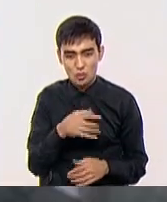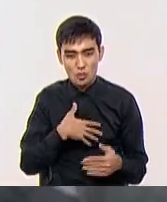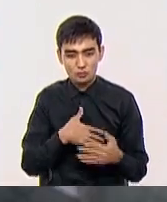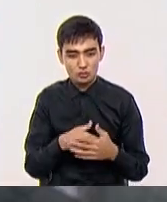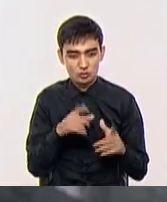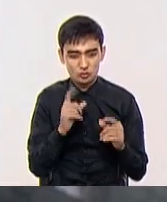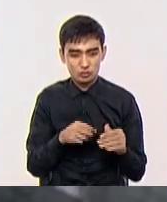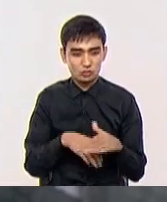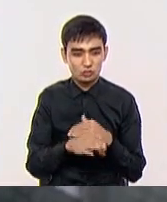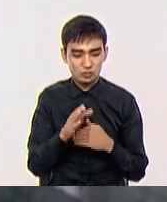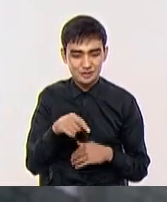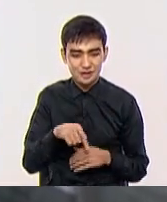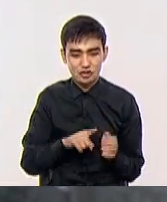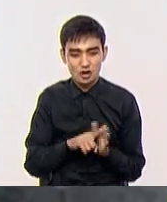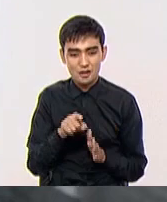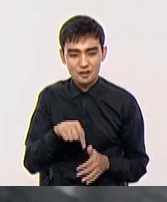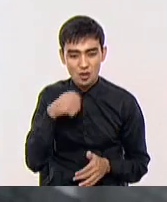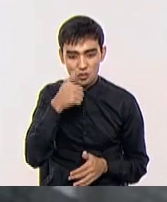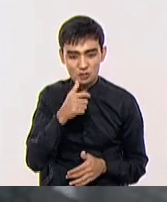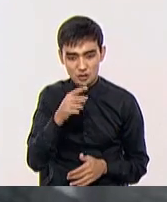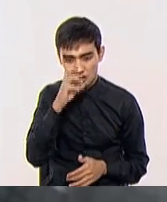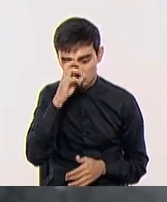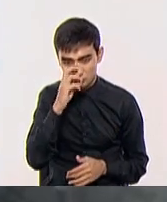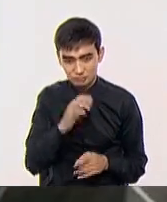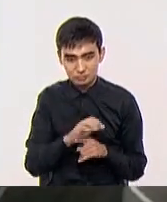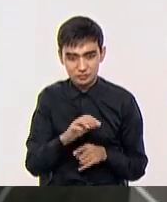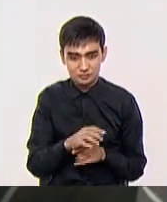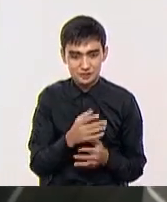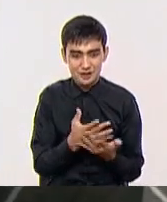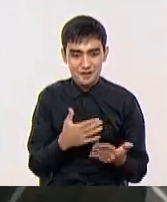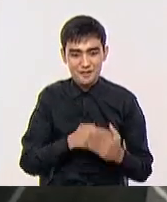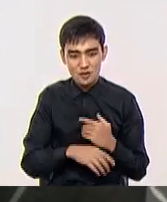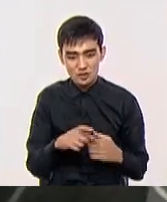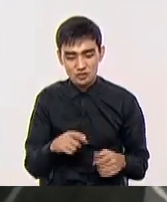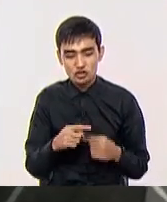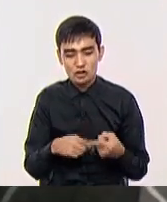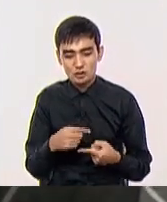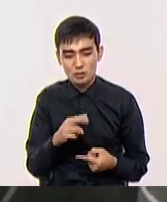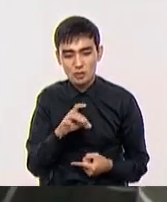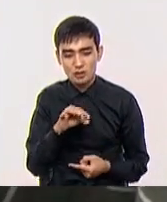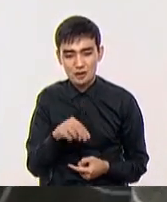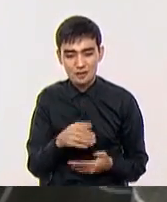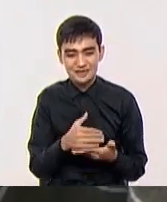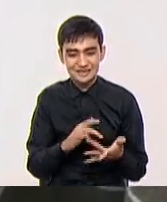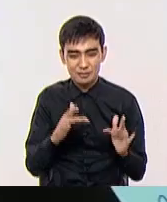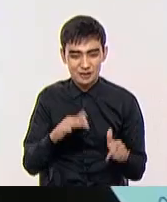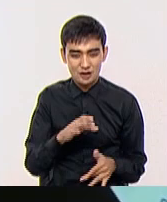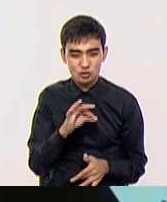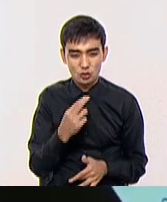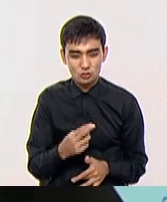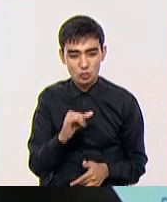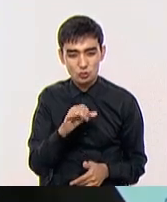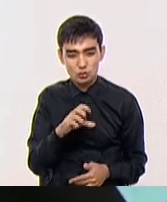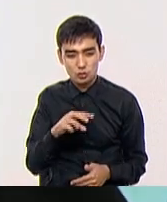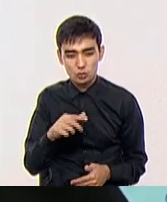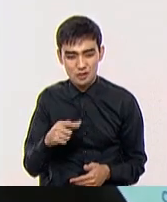отпуска. С начала этого года государство предоставляет средства реабилитации для инвалидов через портал социальных услуг. Сайт удобный, люди могут сами